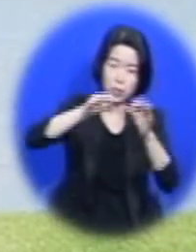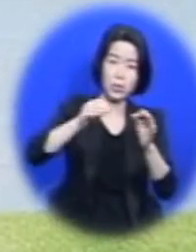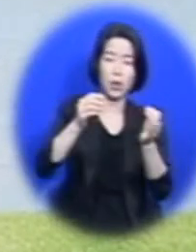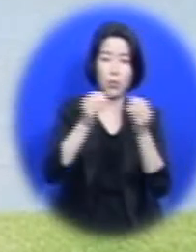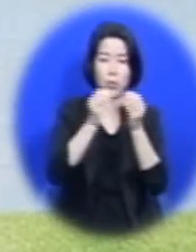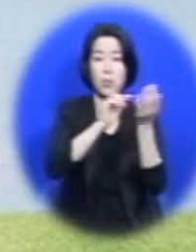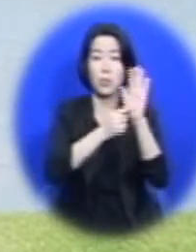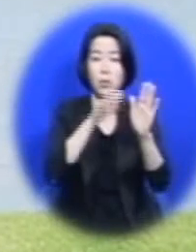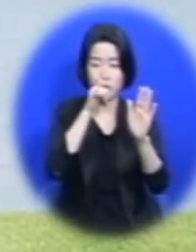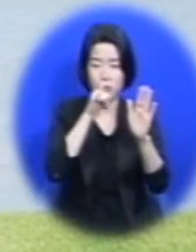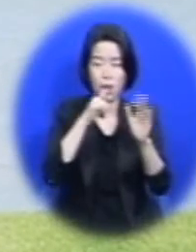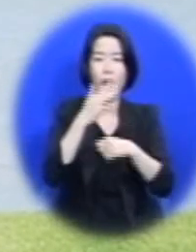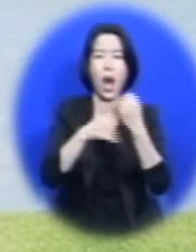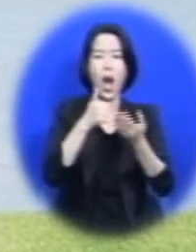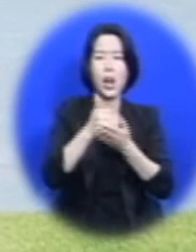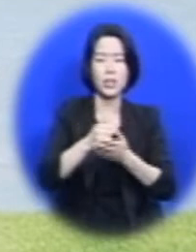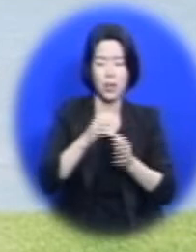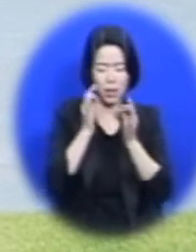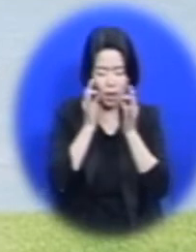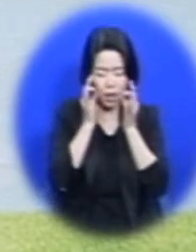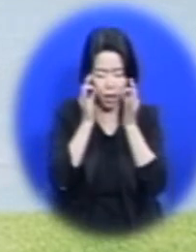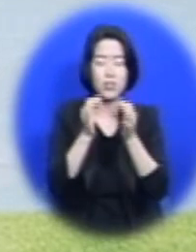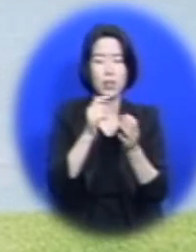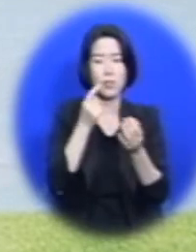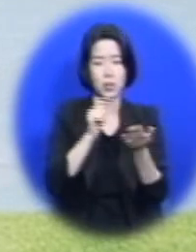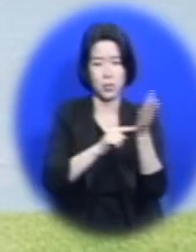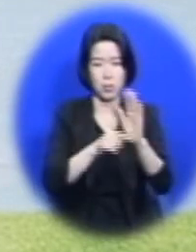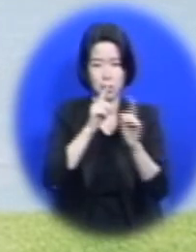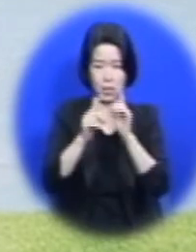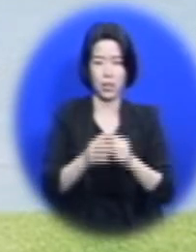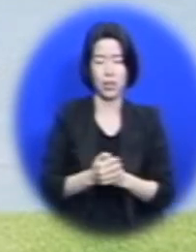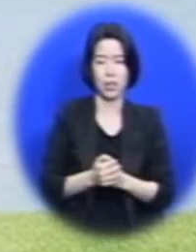그것은 하나님의 간절함을 말하는 거죠.